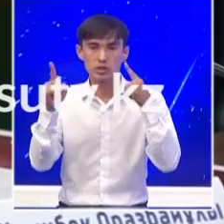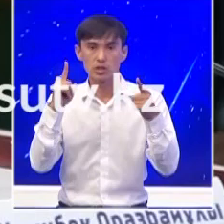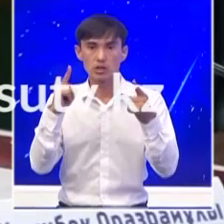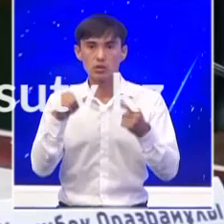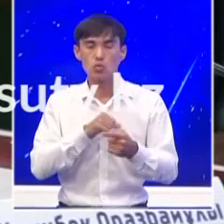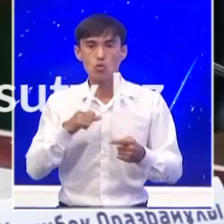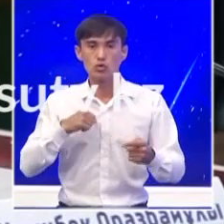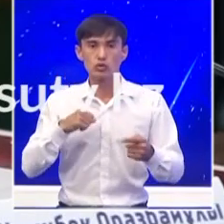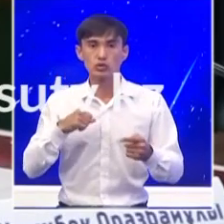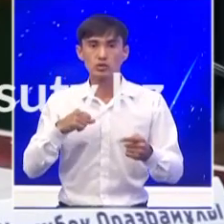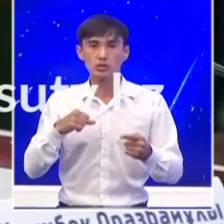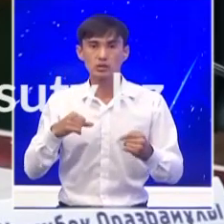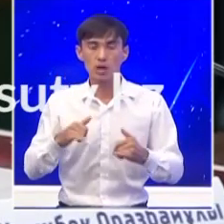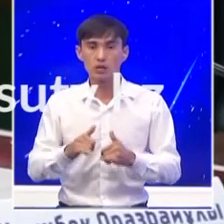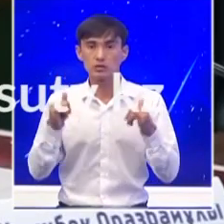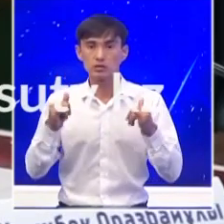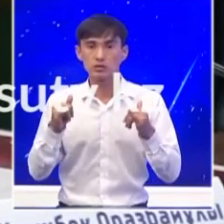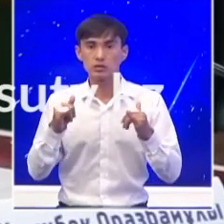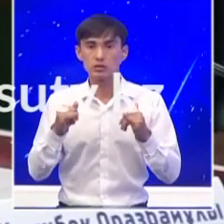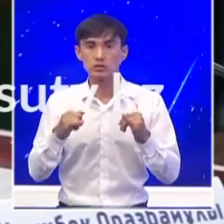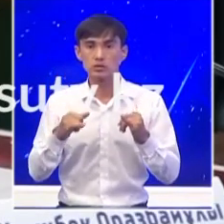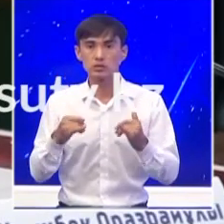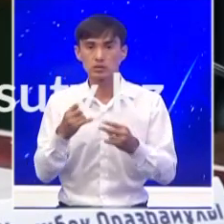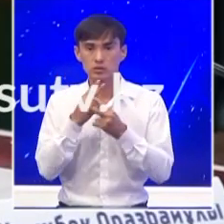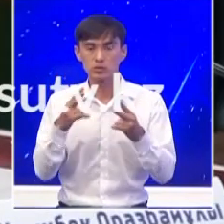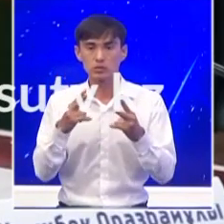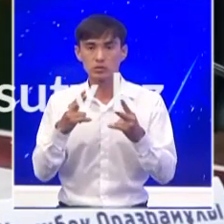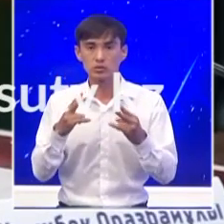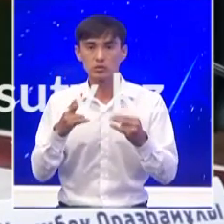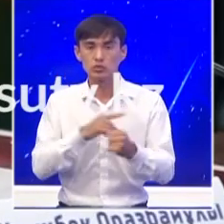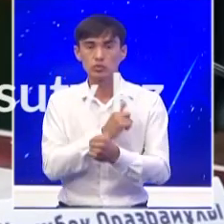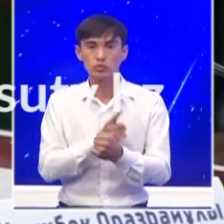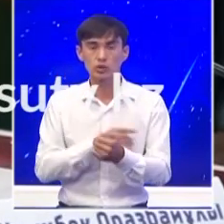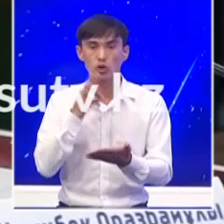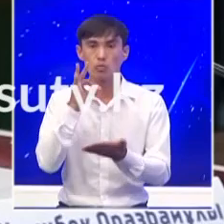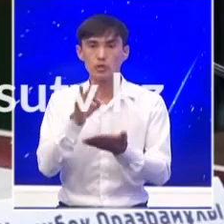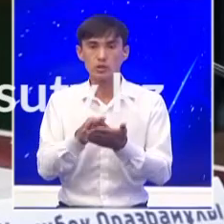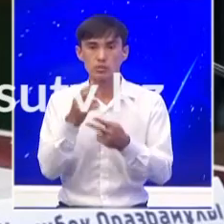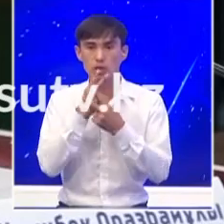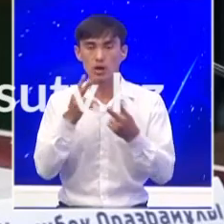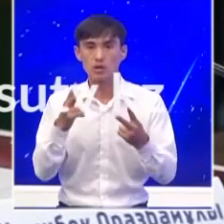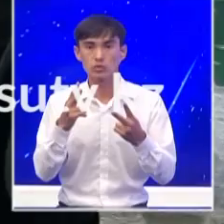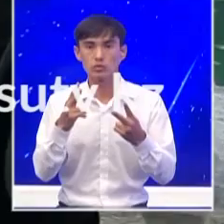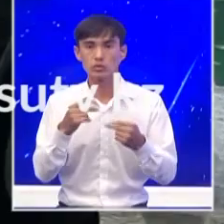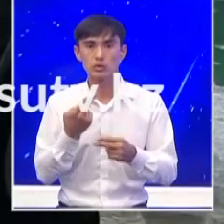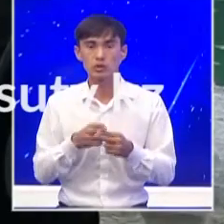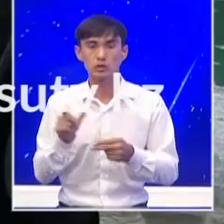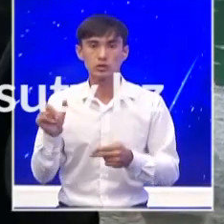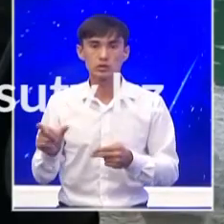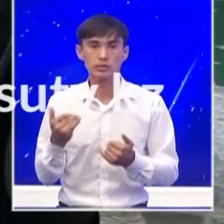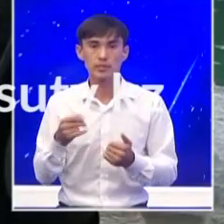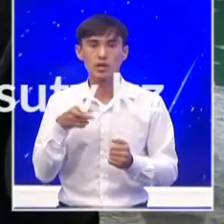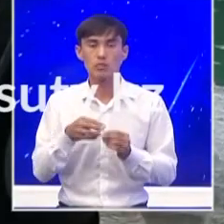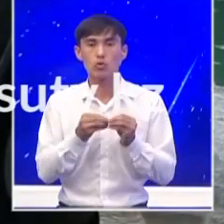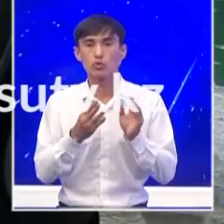өз шығармашылығына аса ыждахат пен, аса сарабал сыншылық пен, аса жауапкершілік пен қараудың асқан үлгісі.